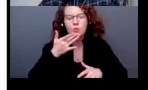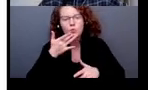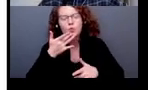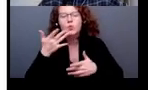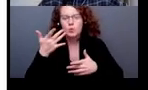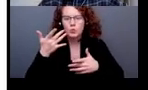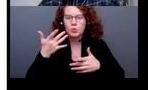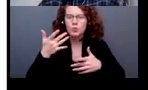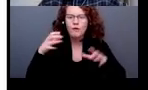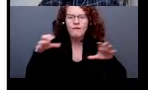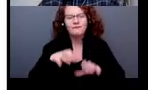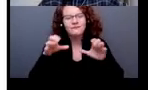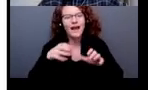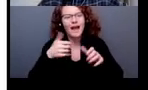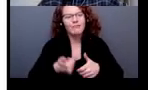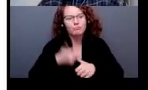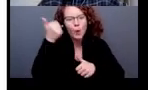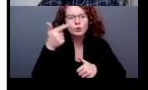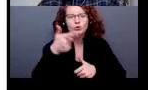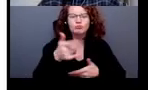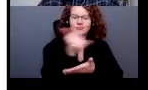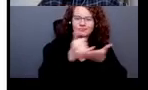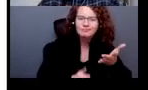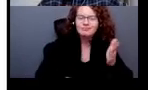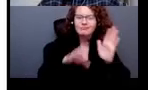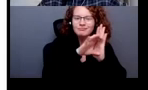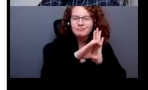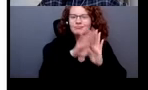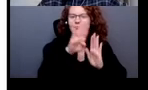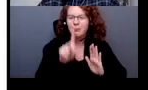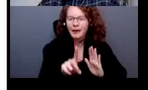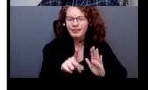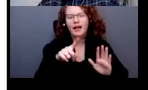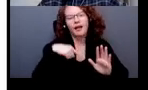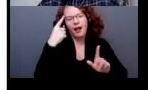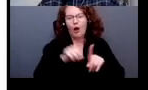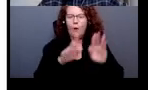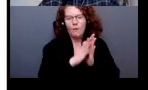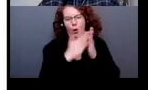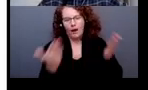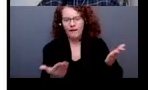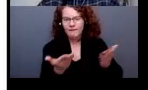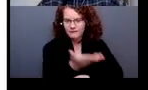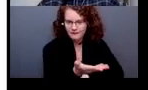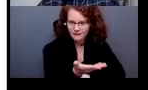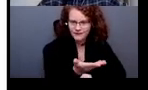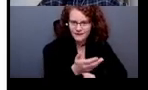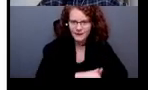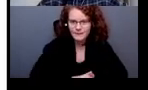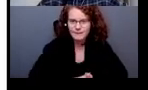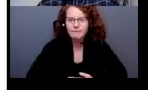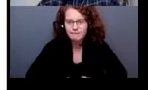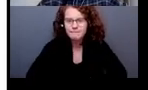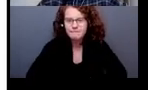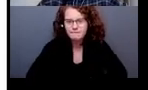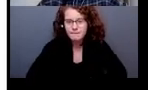construire un éventail de portraits qui se traduirait sous la forme d'un livre papier. Et donc,